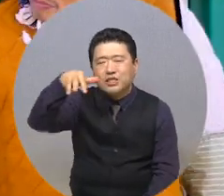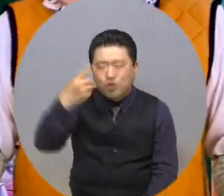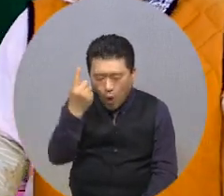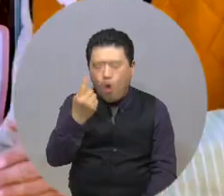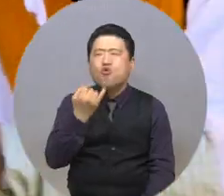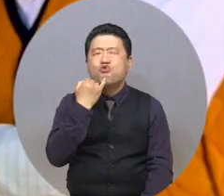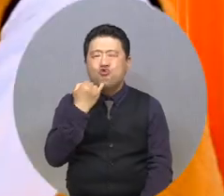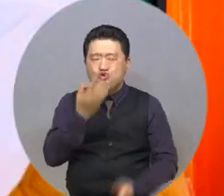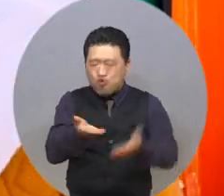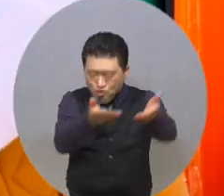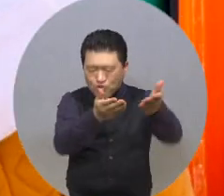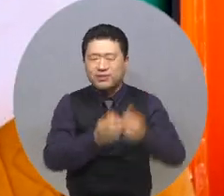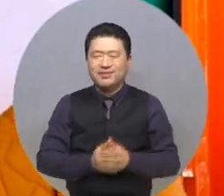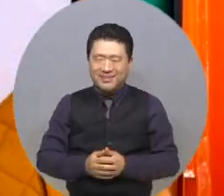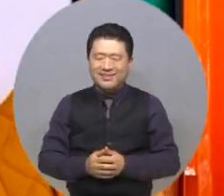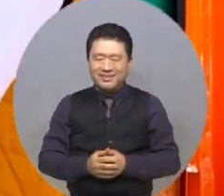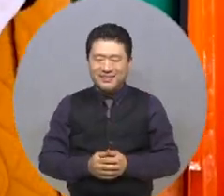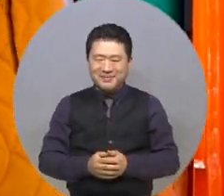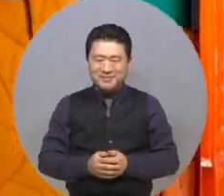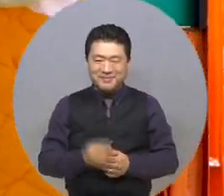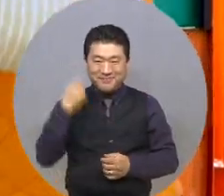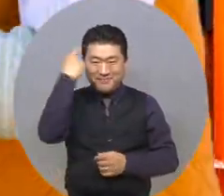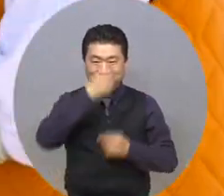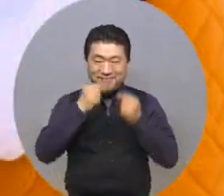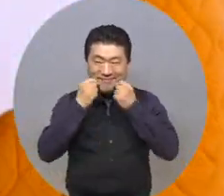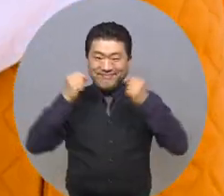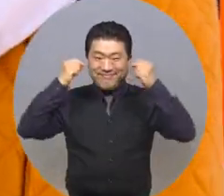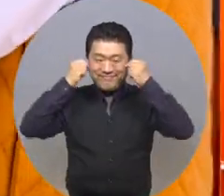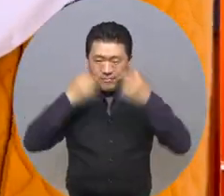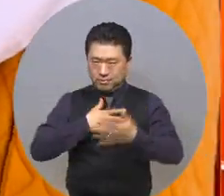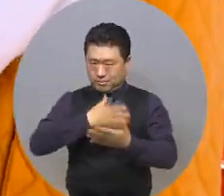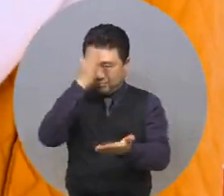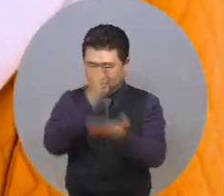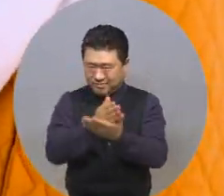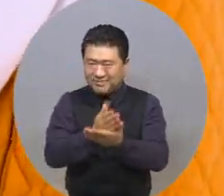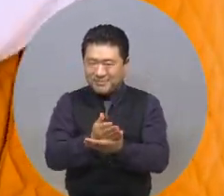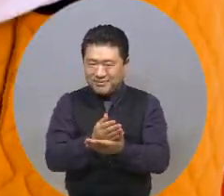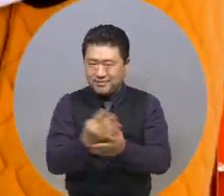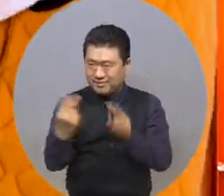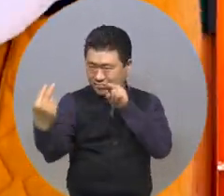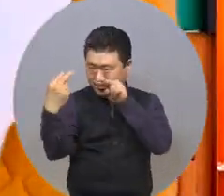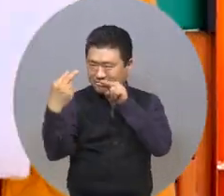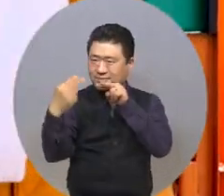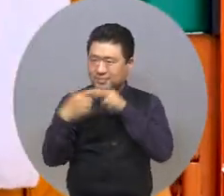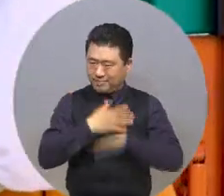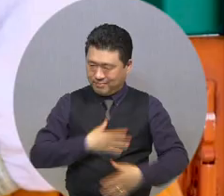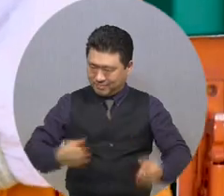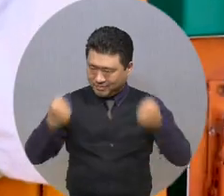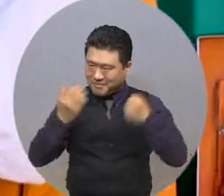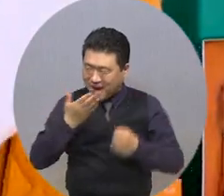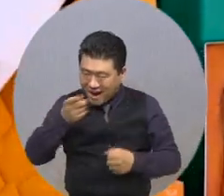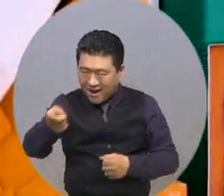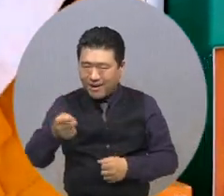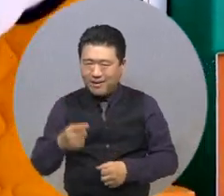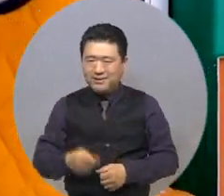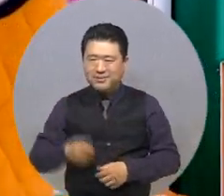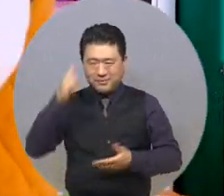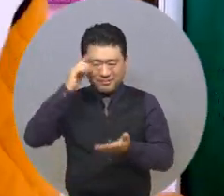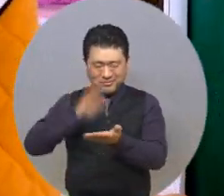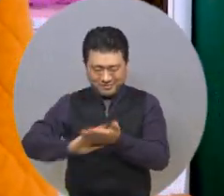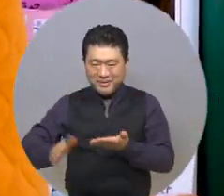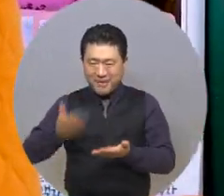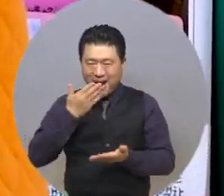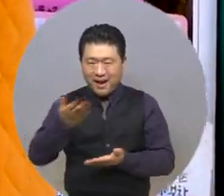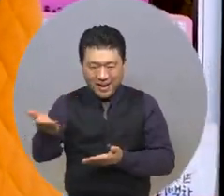네. 자, 이거 들고, 환한 미소로 앞에 카메라 보고 떨지 말고, 자, 내 눈을 바라봐. 넌 편안해질 거야. 내 눈을 바라봐.